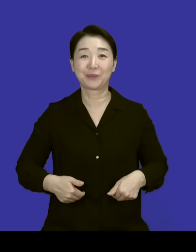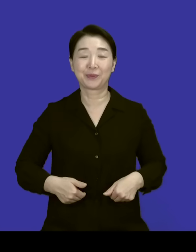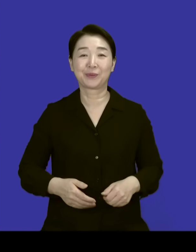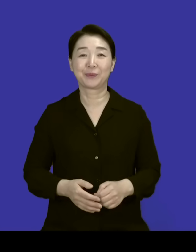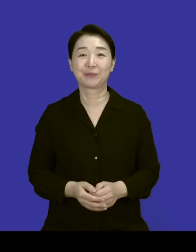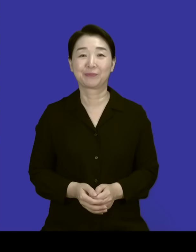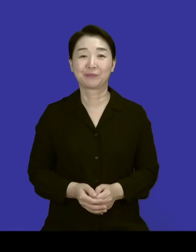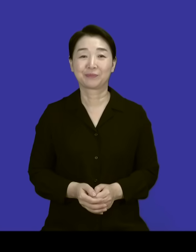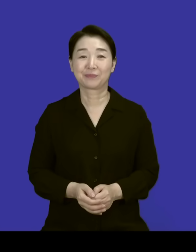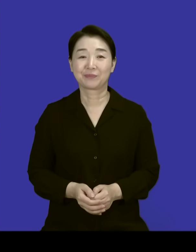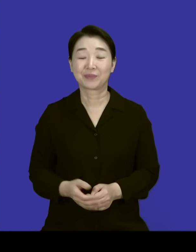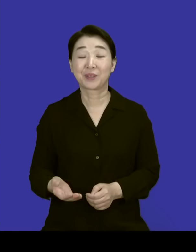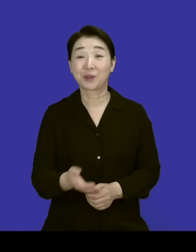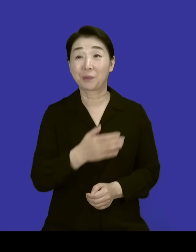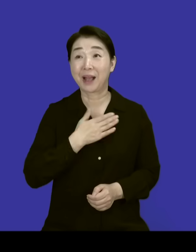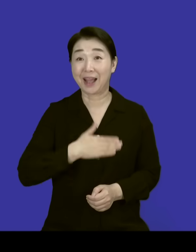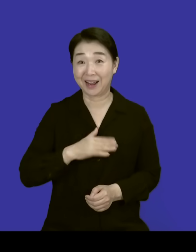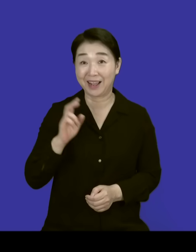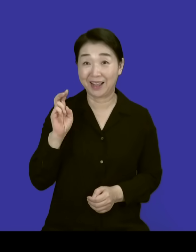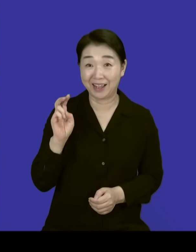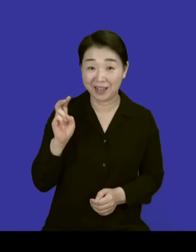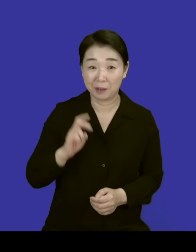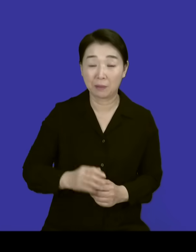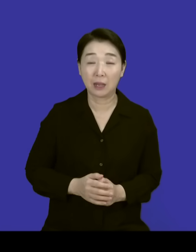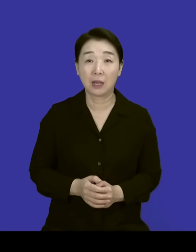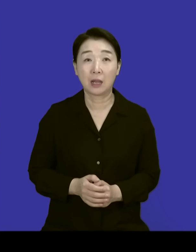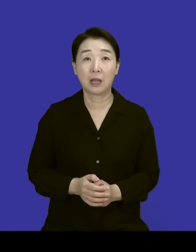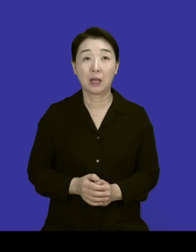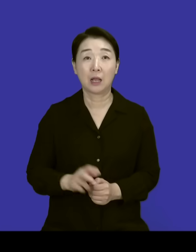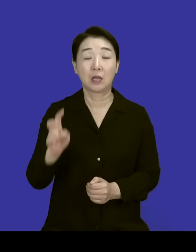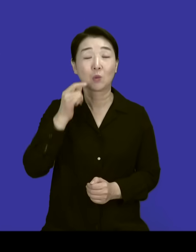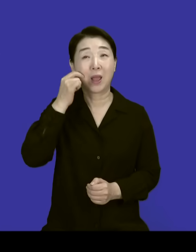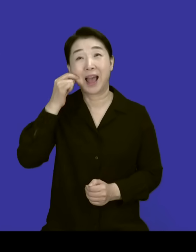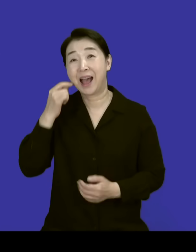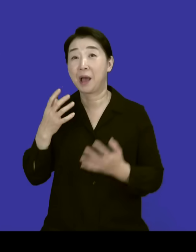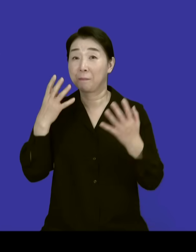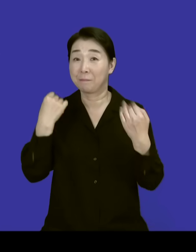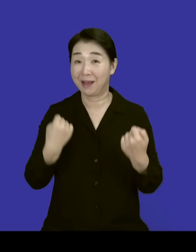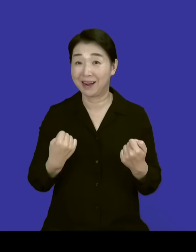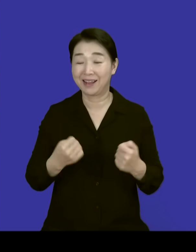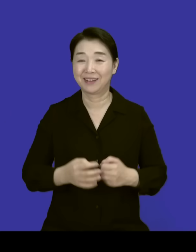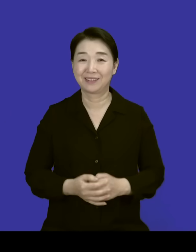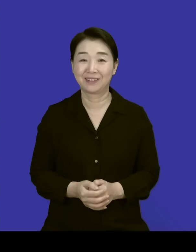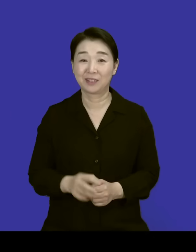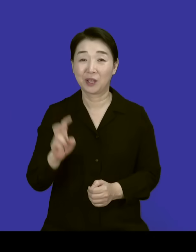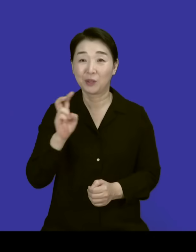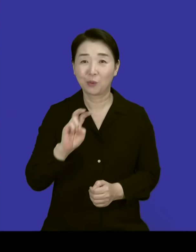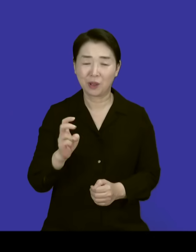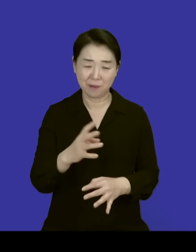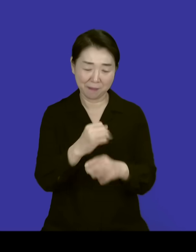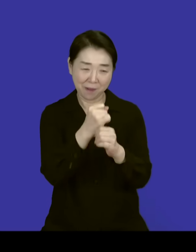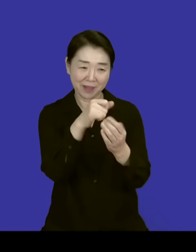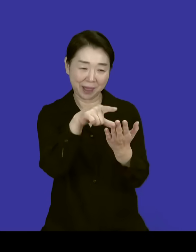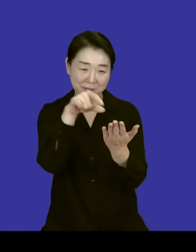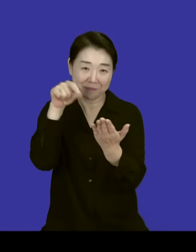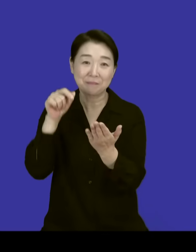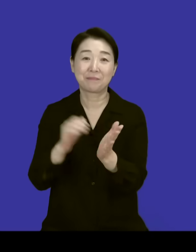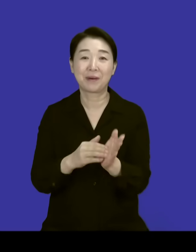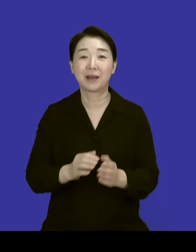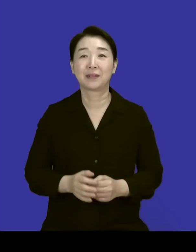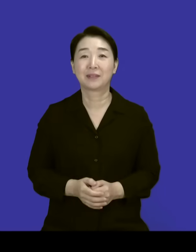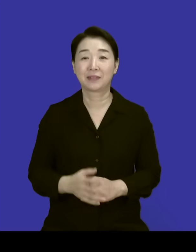정말 아실만한 분들은 다 아시겠지만 네. 정말 히트곡이 정말 많습니다. 그래서 좀 알만한 곡 예, 중에 대표곡. 제가 추려봤습니다.